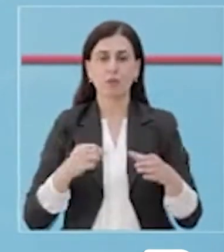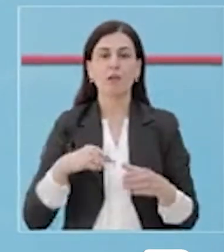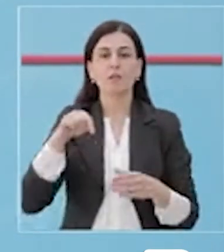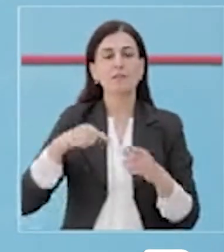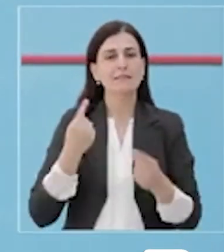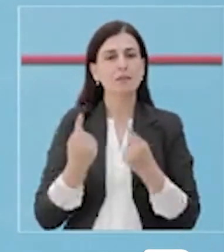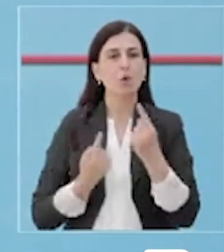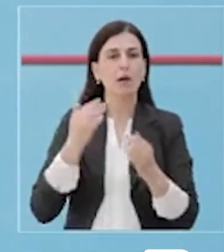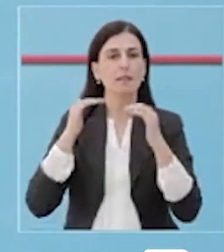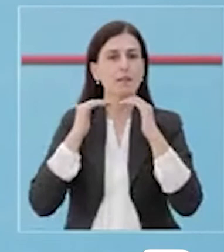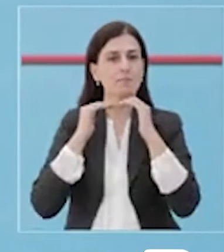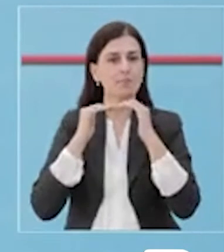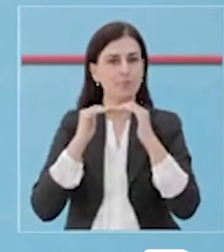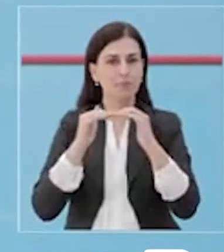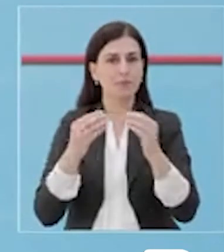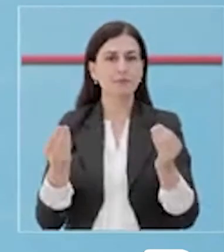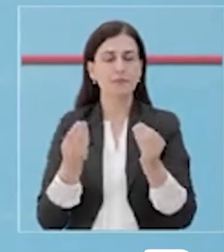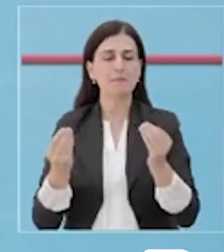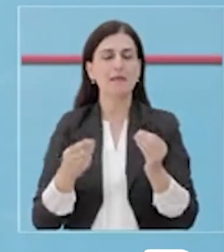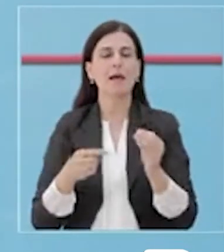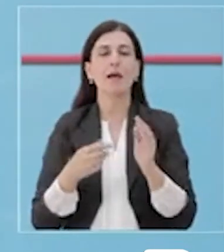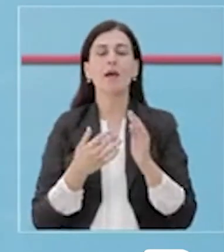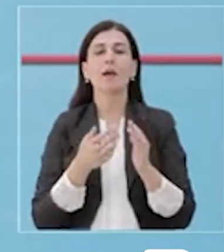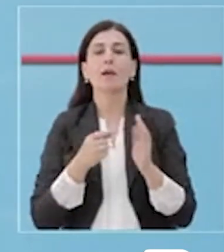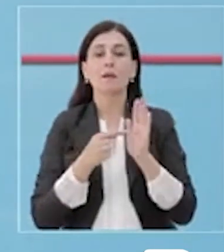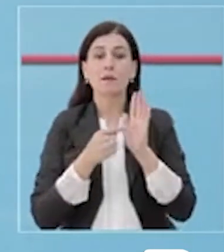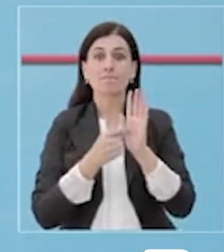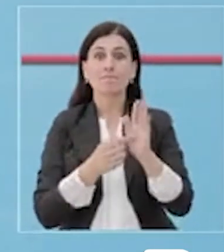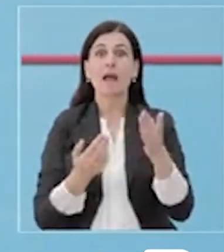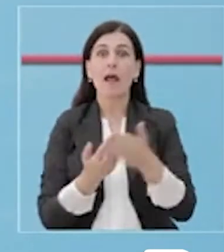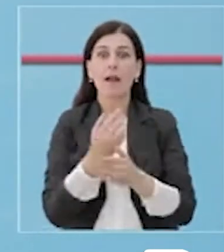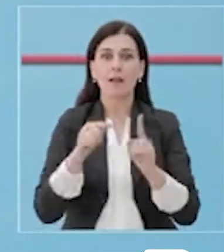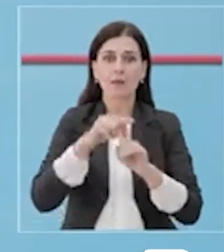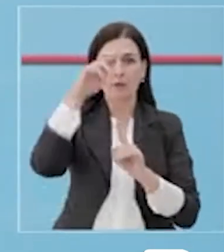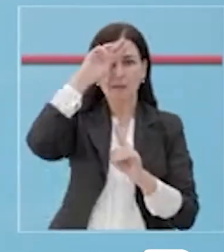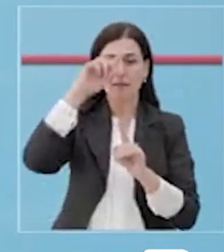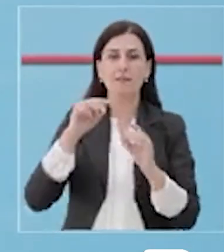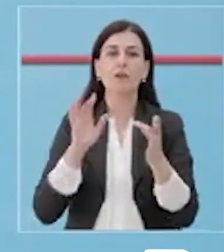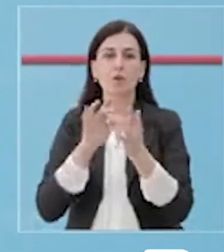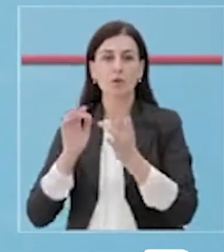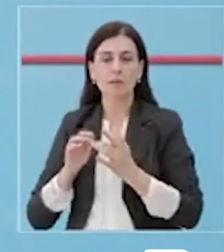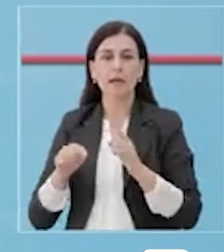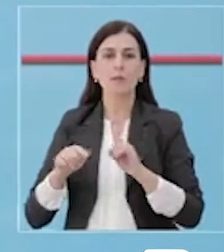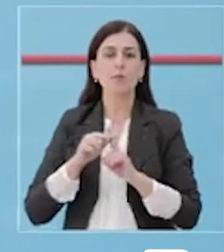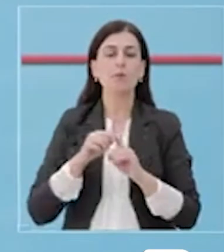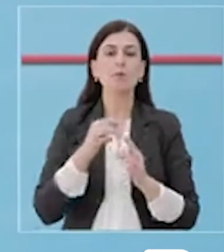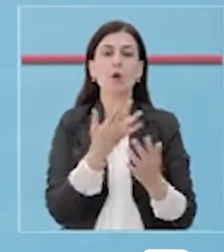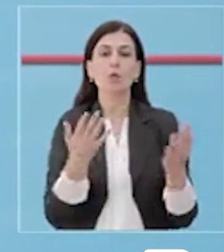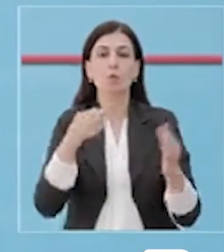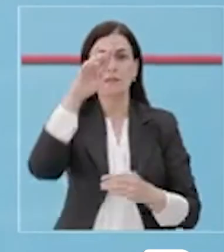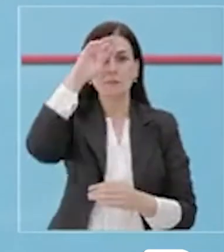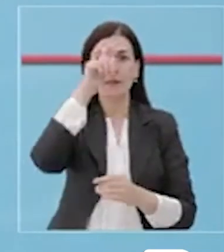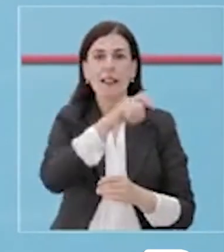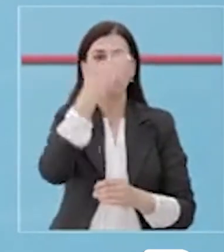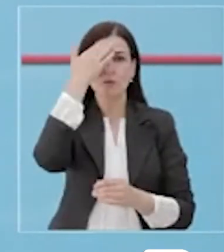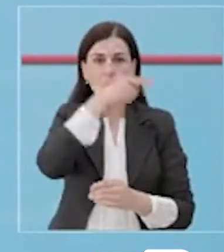Situata epidemiologjike në vend paraqitet të qëndrueshme, mbështetur në identifikimin e rasteve, ndjekjen e kontakteve dhe numri i pacientëve që po trajtohet